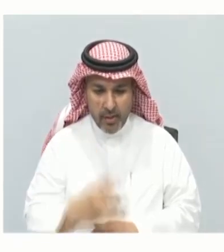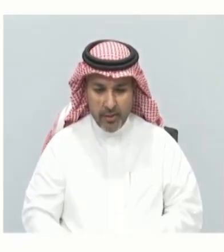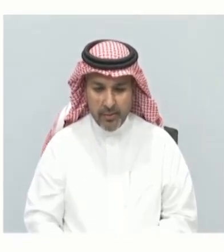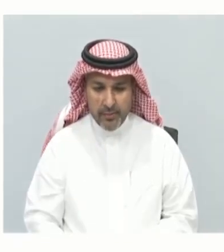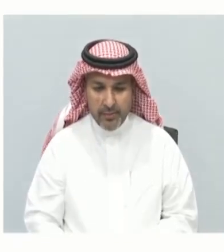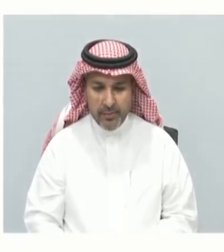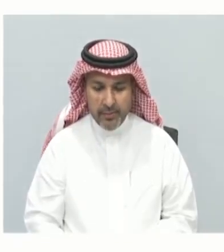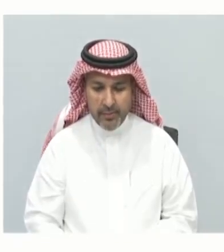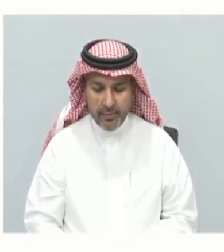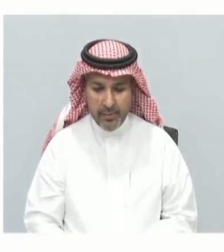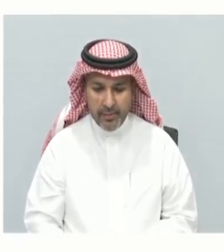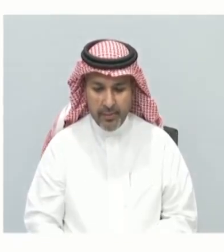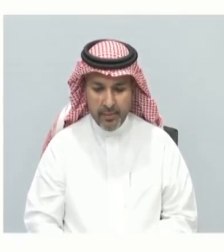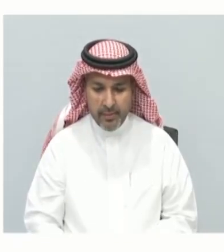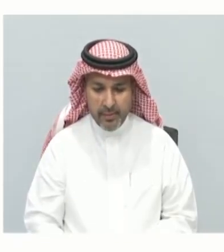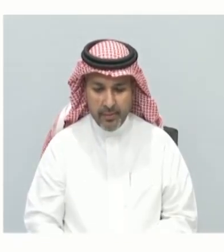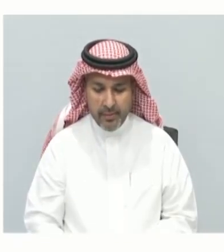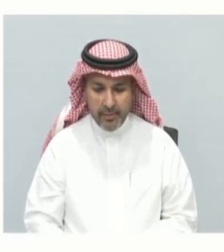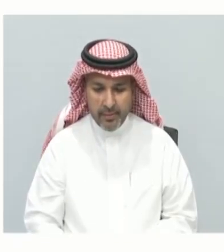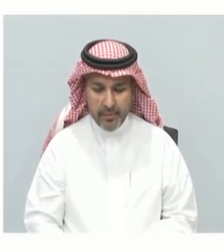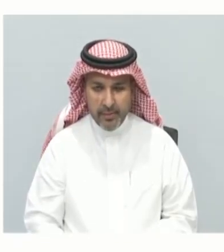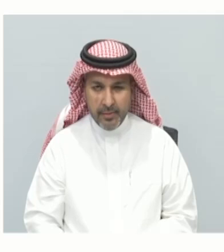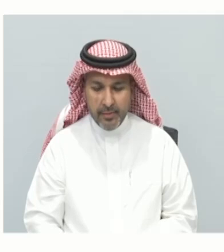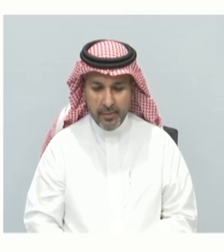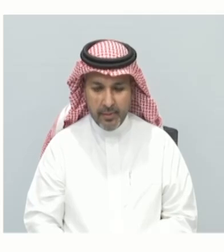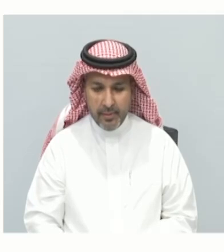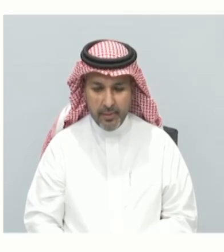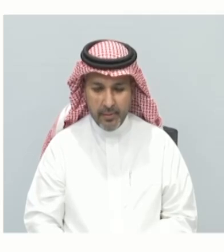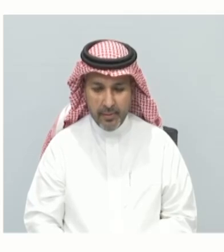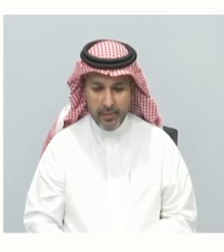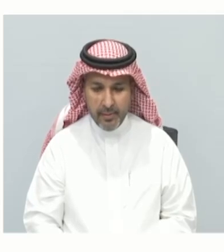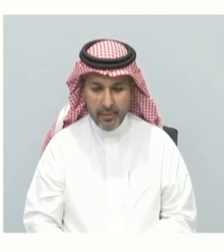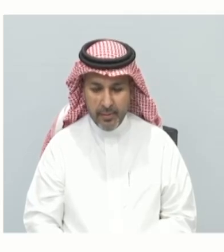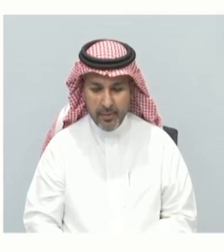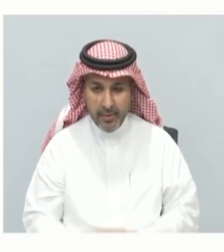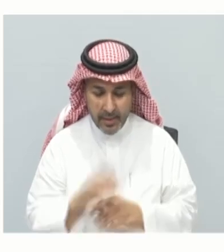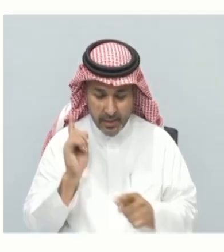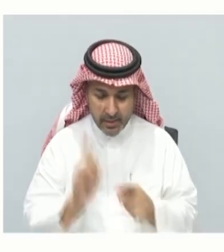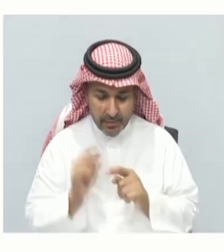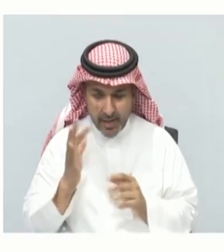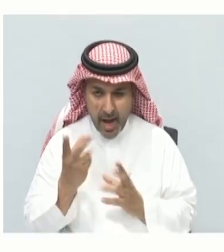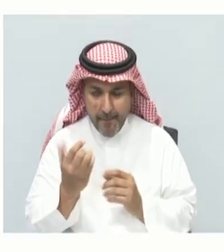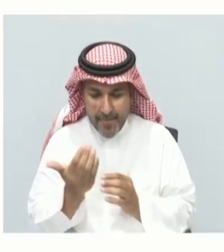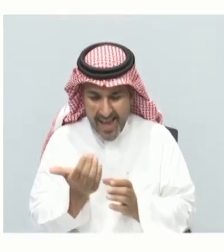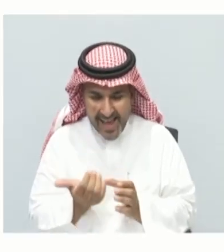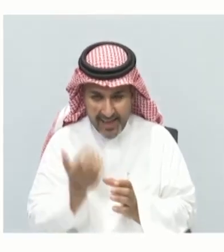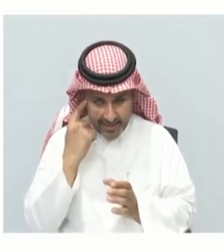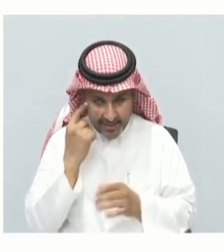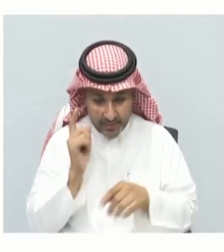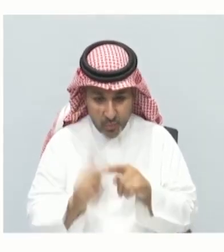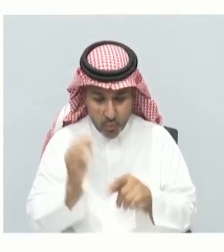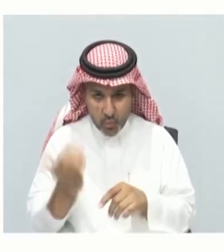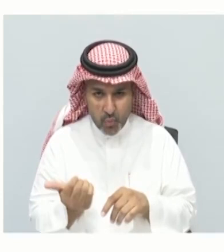القيمه عند ال 50 مما يدل على ان الزمن المقطوع خلال نفس المسافه